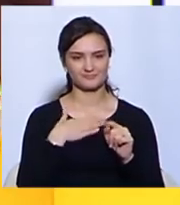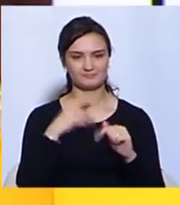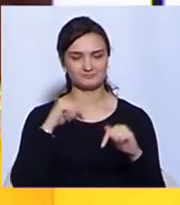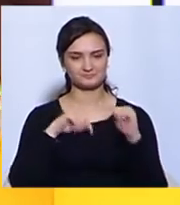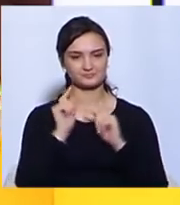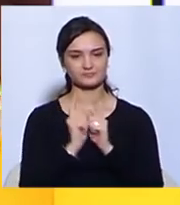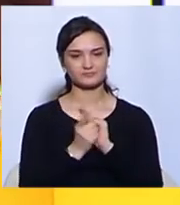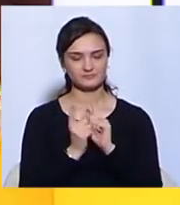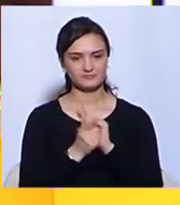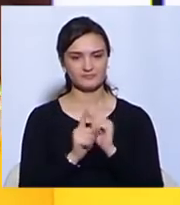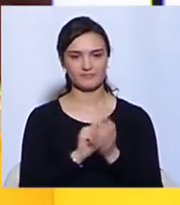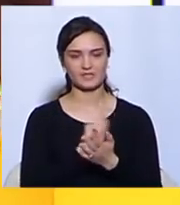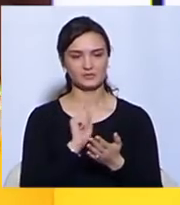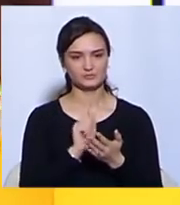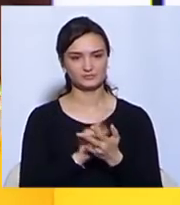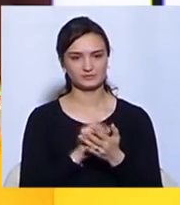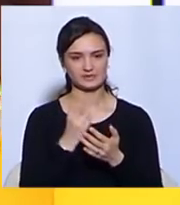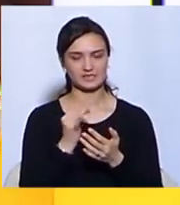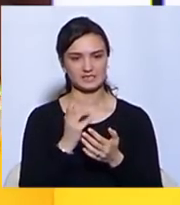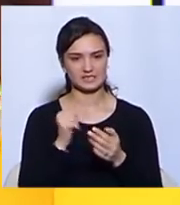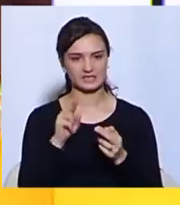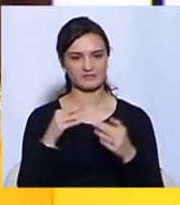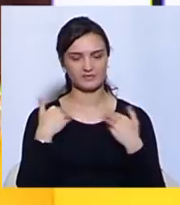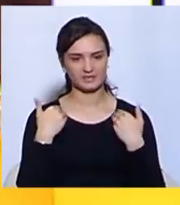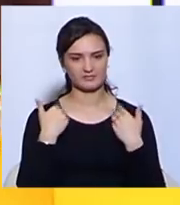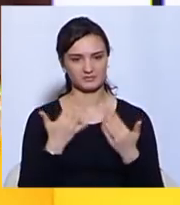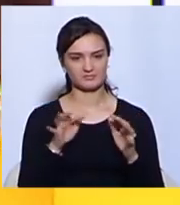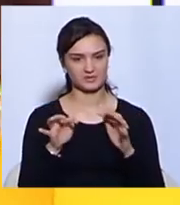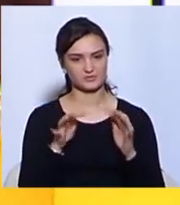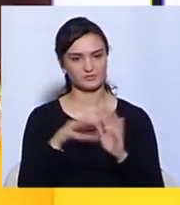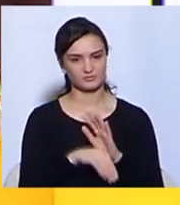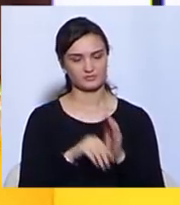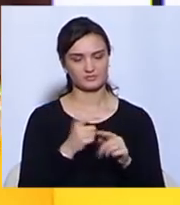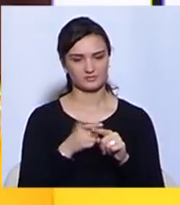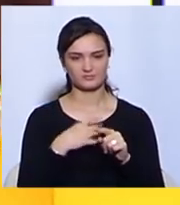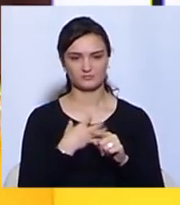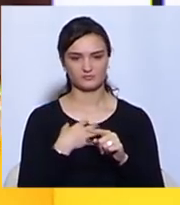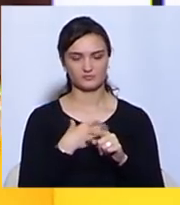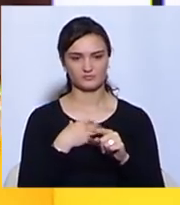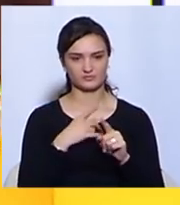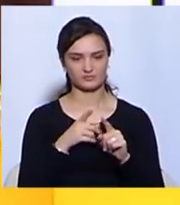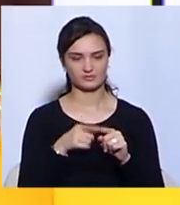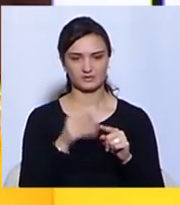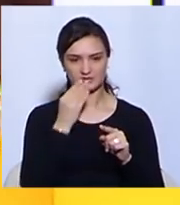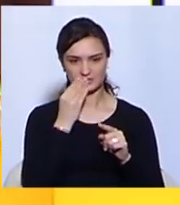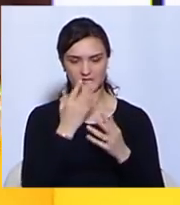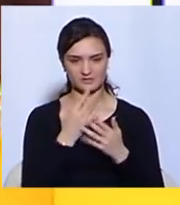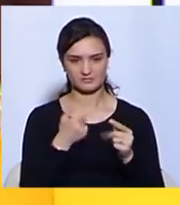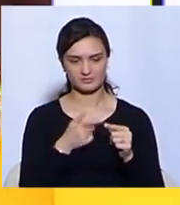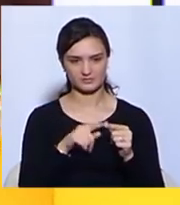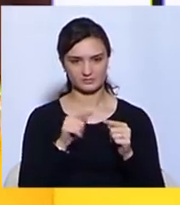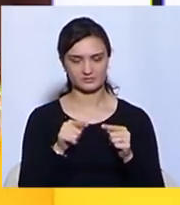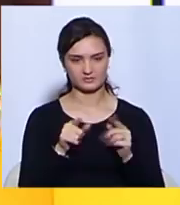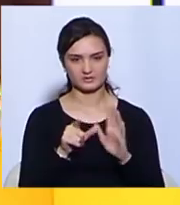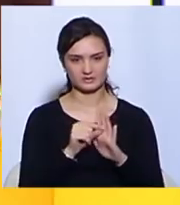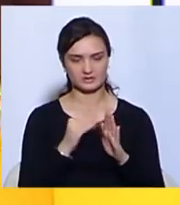ფლორასაც აწესრიგებს, აუცილებელი ცილებით, D ვიტამინით და ასე შემდეგ გამარაგებს. დაბალანსებული საკვები, რომ რომელიც